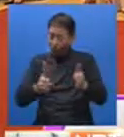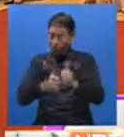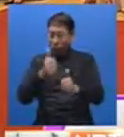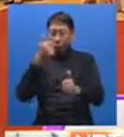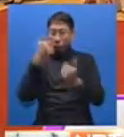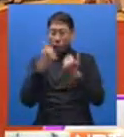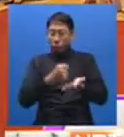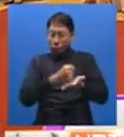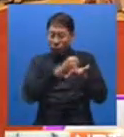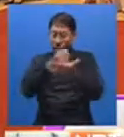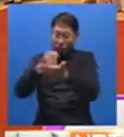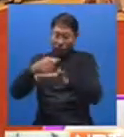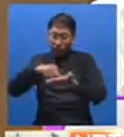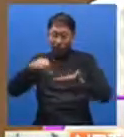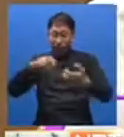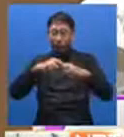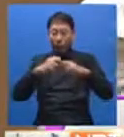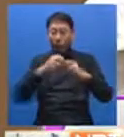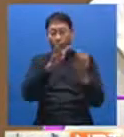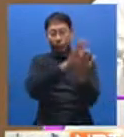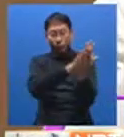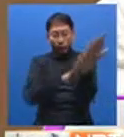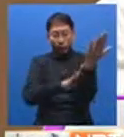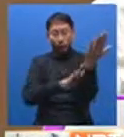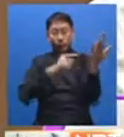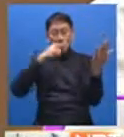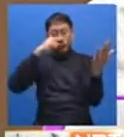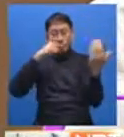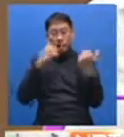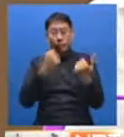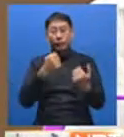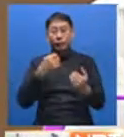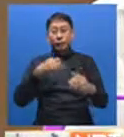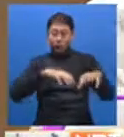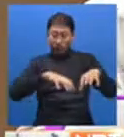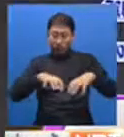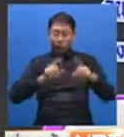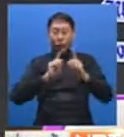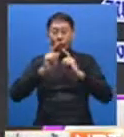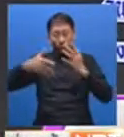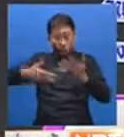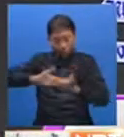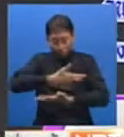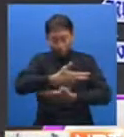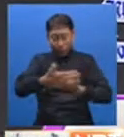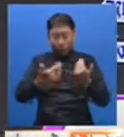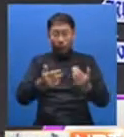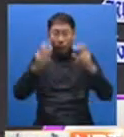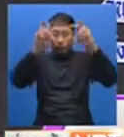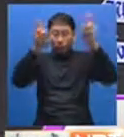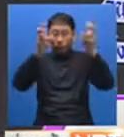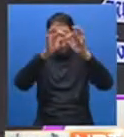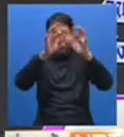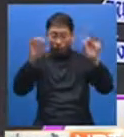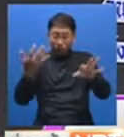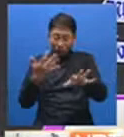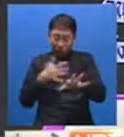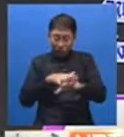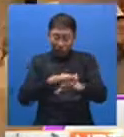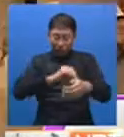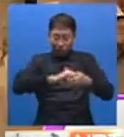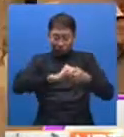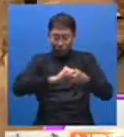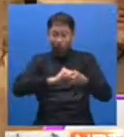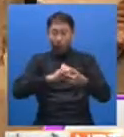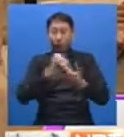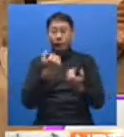แก้ปัญหาวิกฤตของบ้านเมืองโดยสปช.เองได้จัดเวทีสัมมนาภายใต้ชื่องานสานพลังสปช.